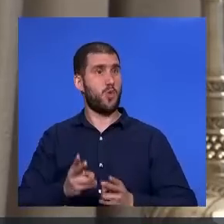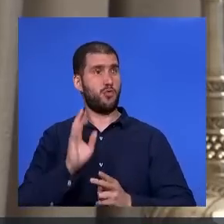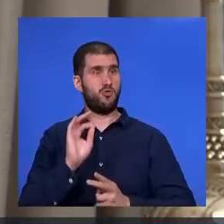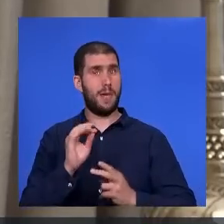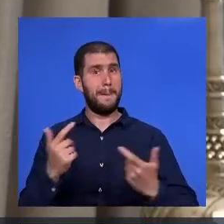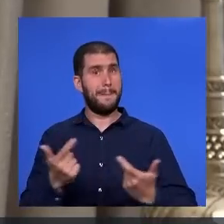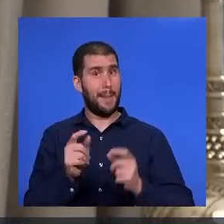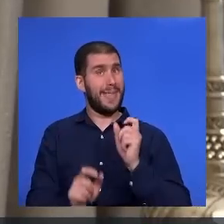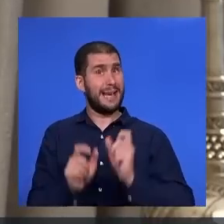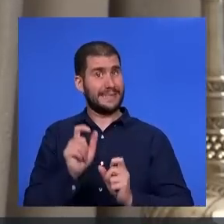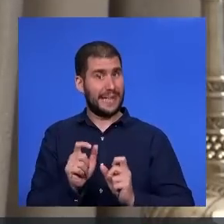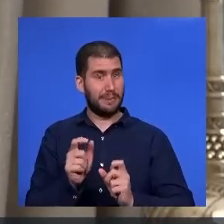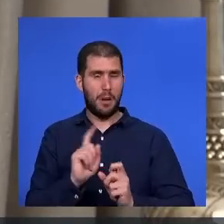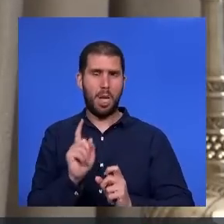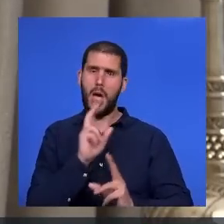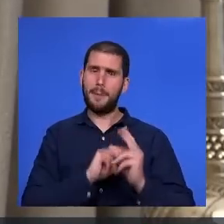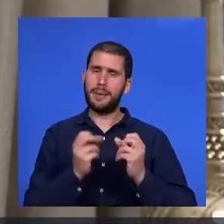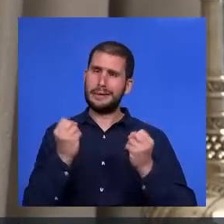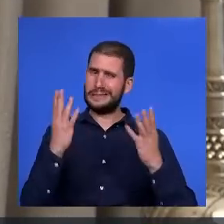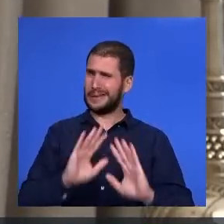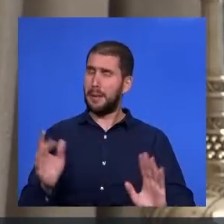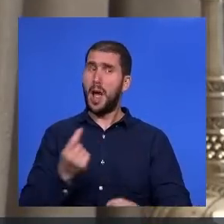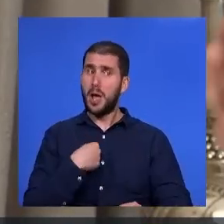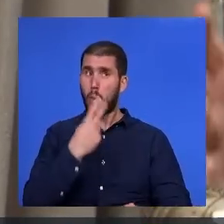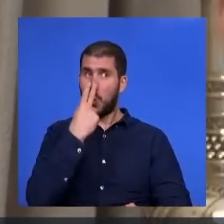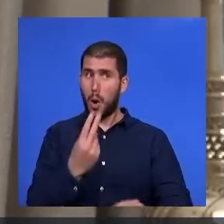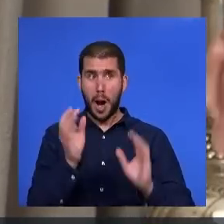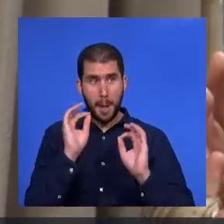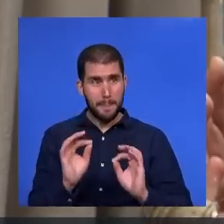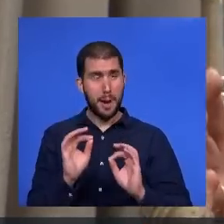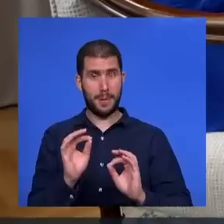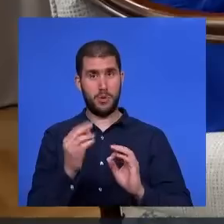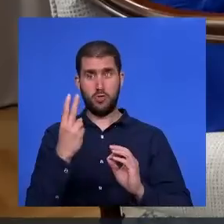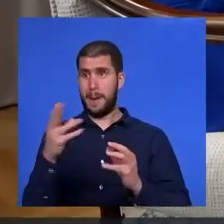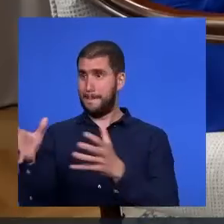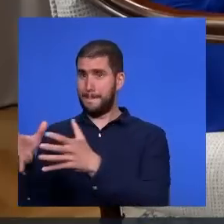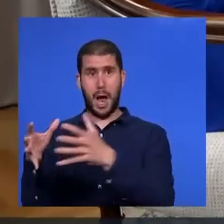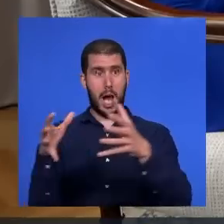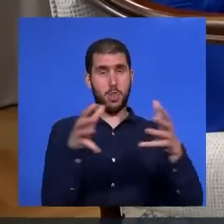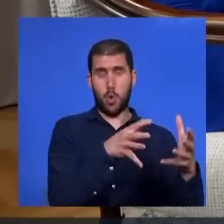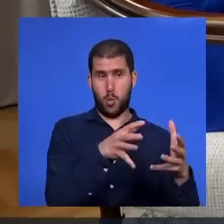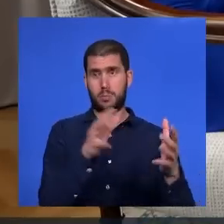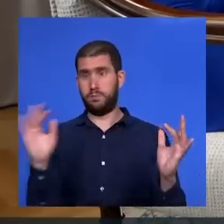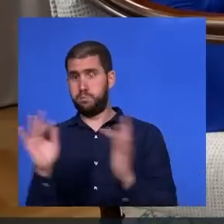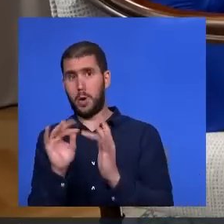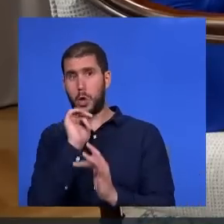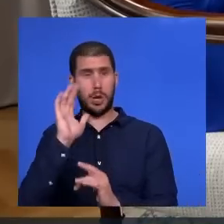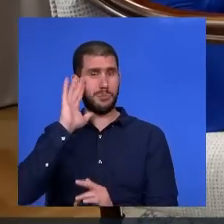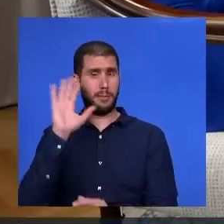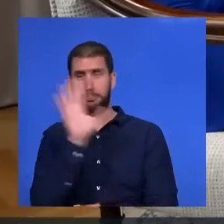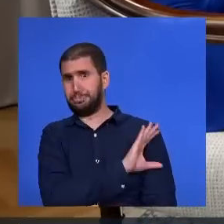מלחמת אזרחים, לא דיברתי באלמה. אני ראיתי לנגד עיניי שני מחנות שלא רוצים להקשיב אחד